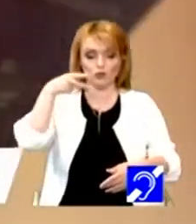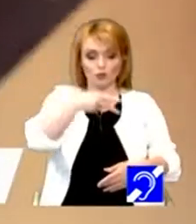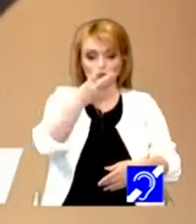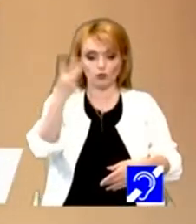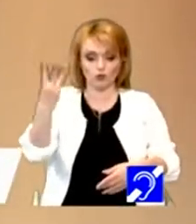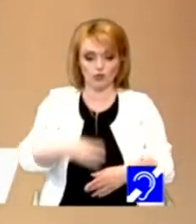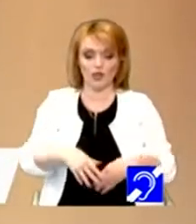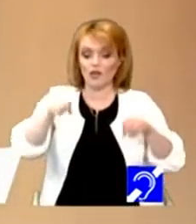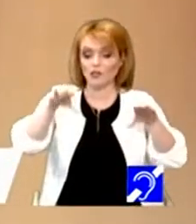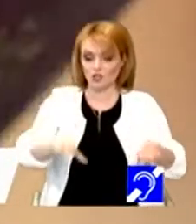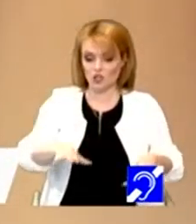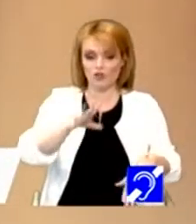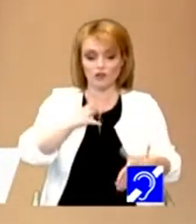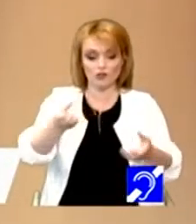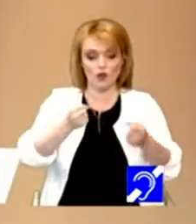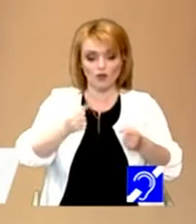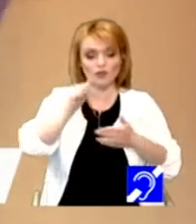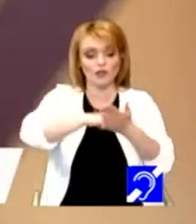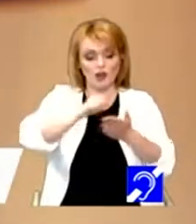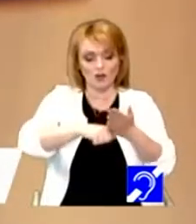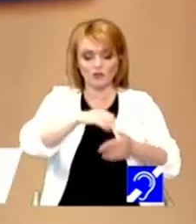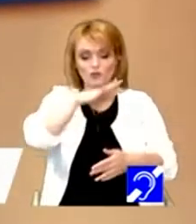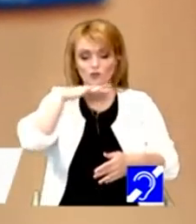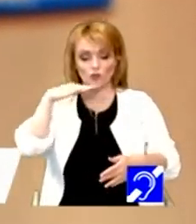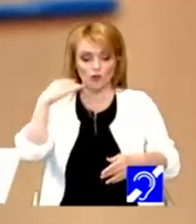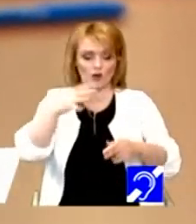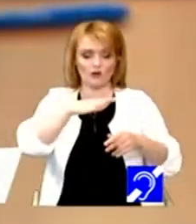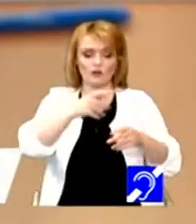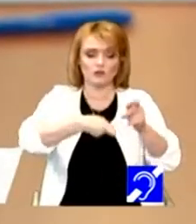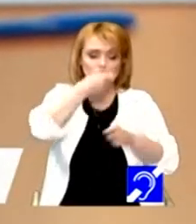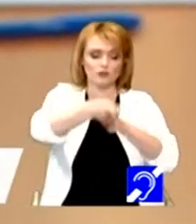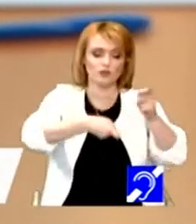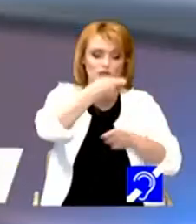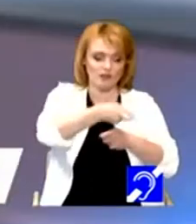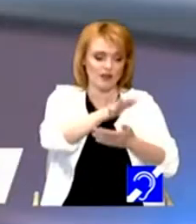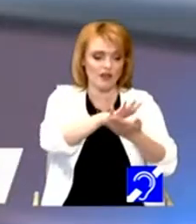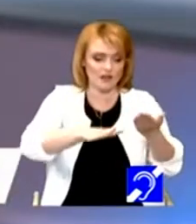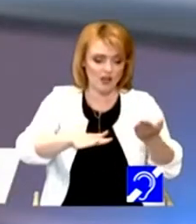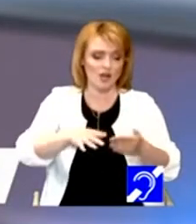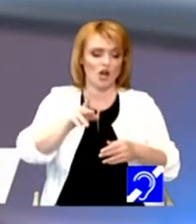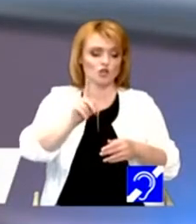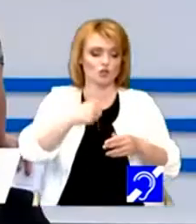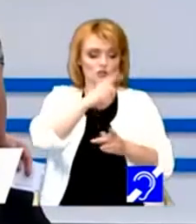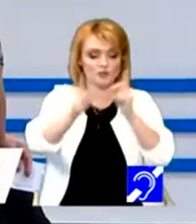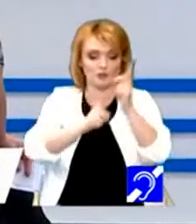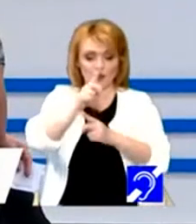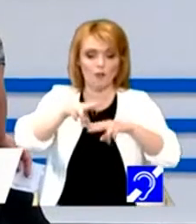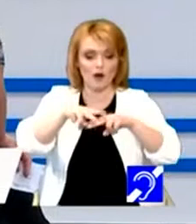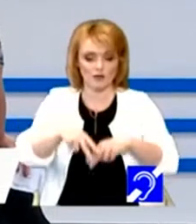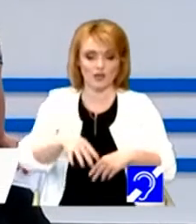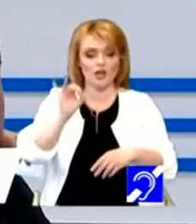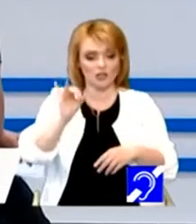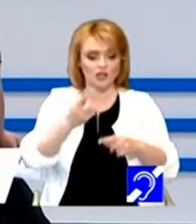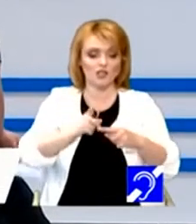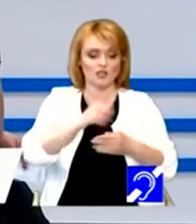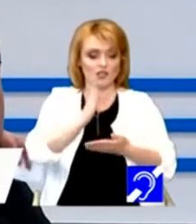2023. Decizia a fost luată din cauza numărului mare de solicitări de schimbare a actelor de călătorie, dar și o soluție pentru